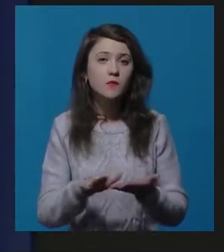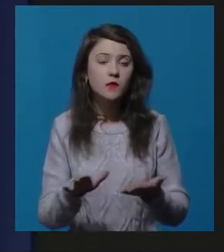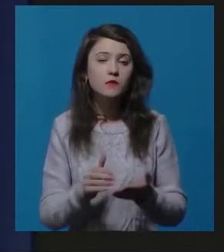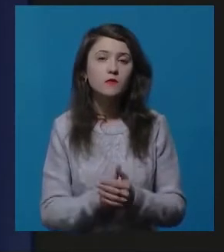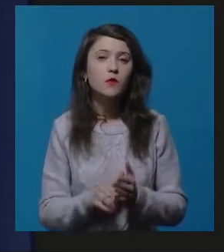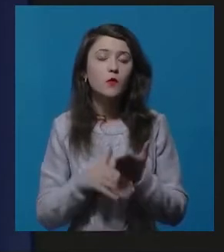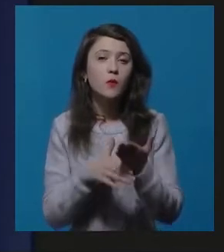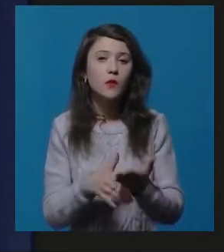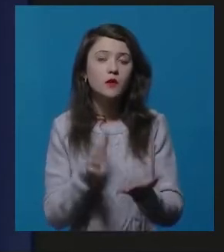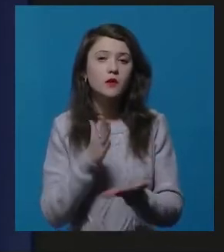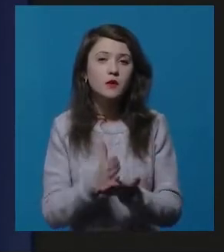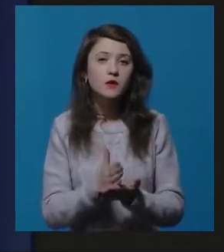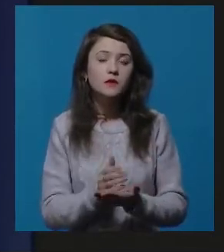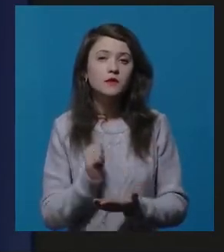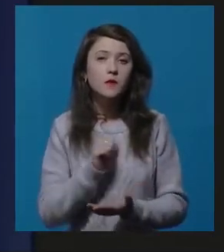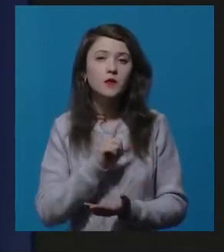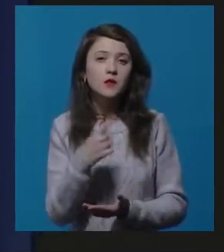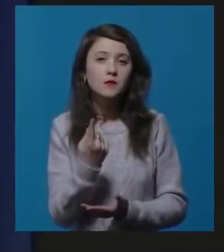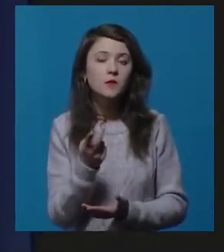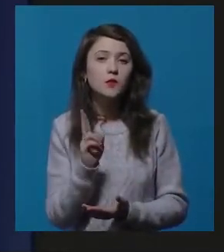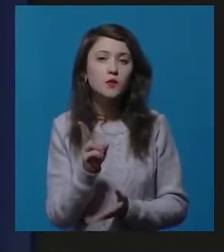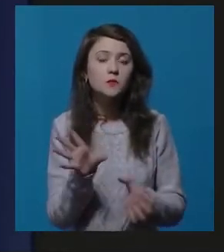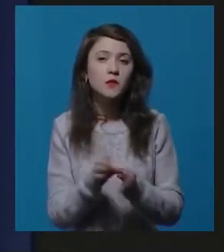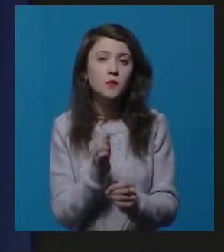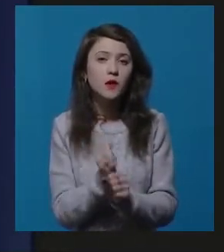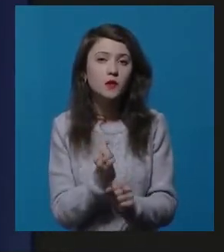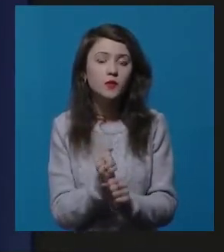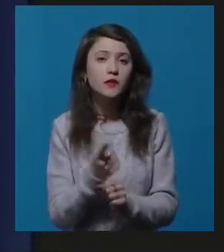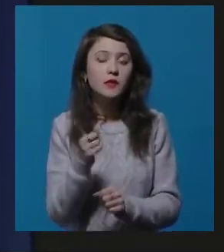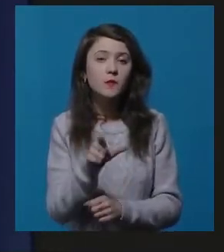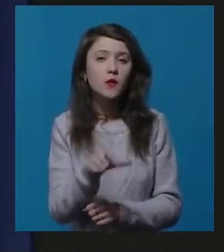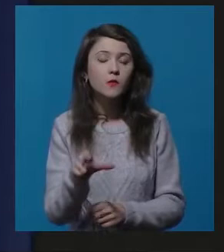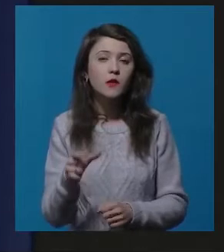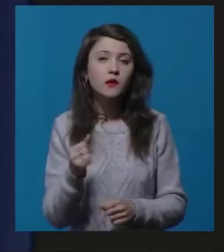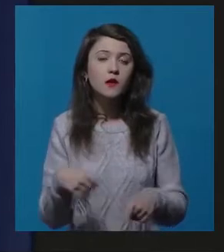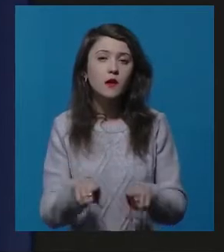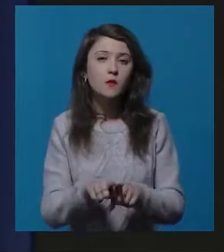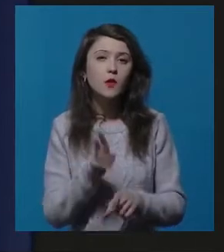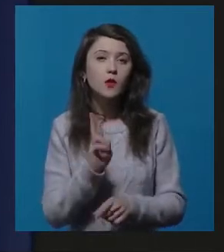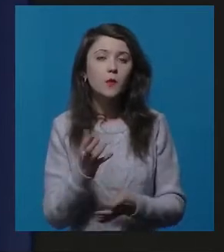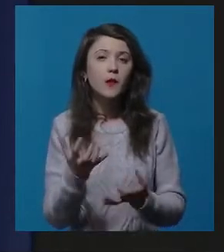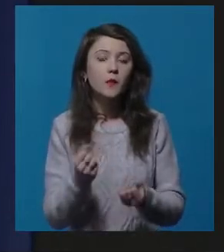є одним із тих перших, хто співпрацює з громадянами і такими, хто